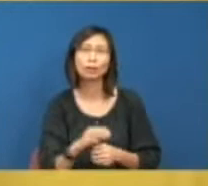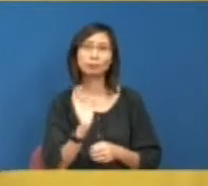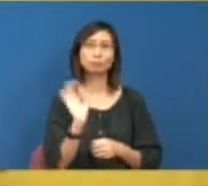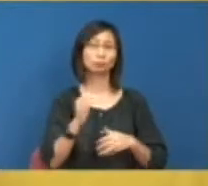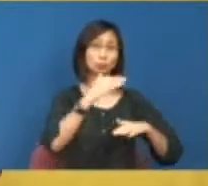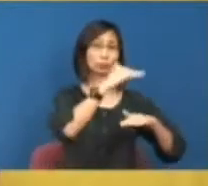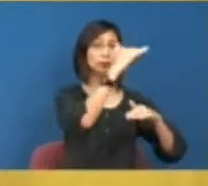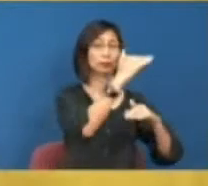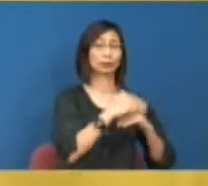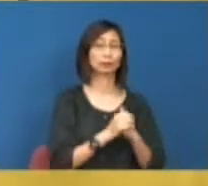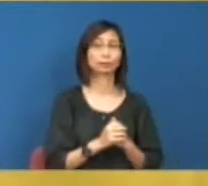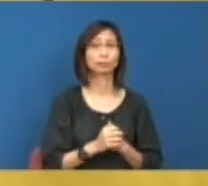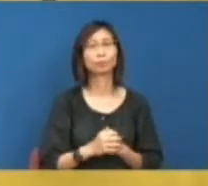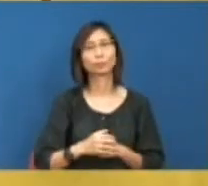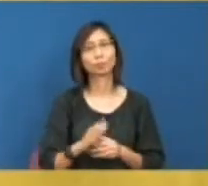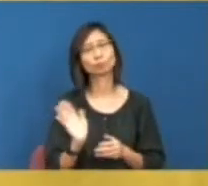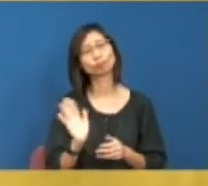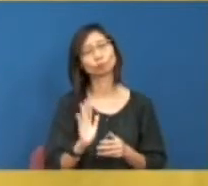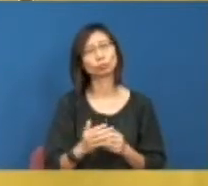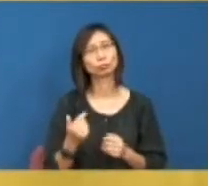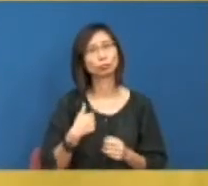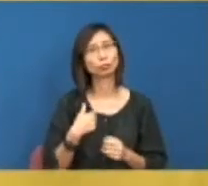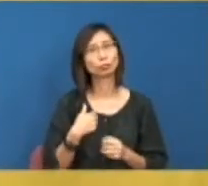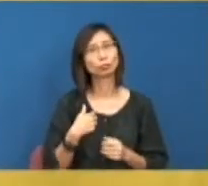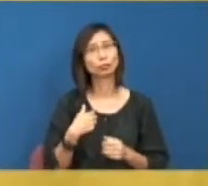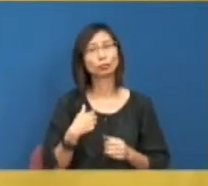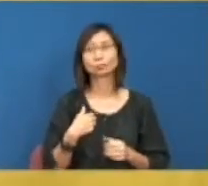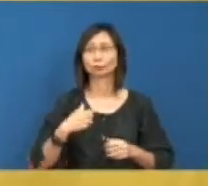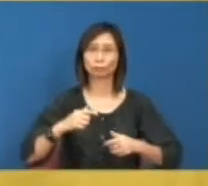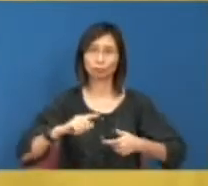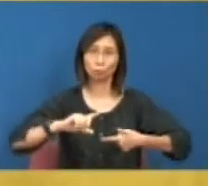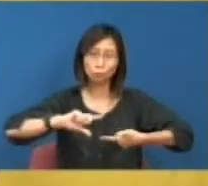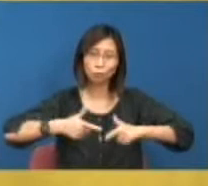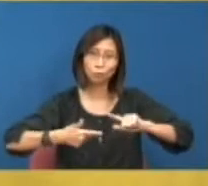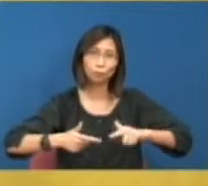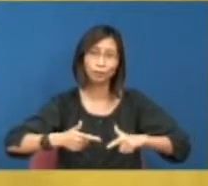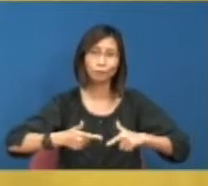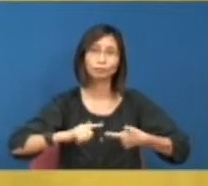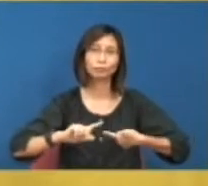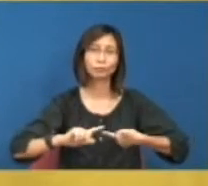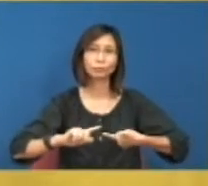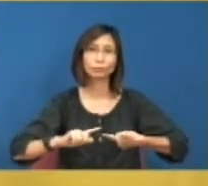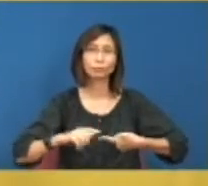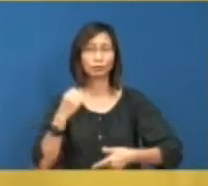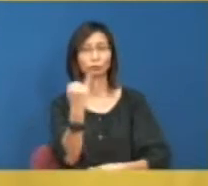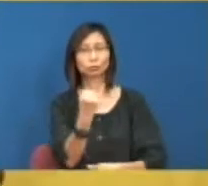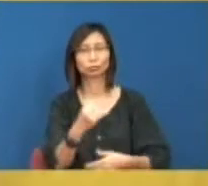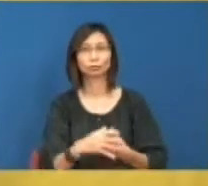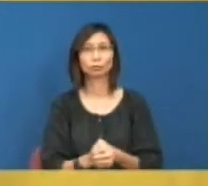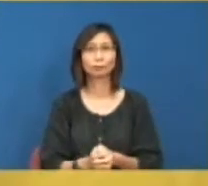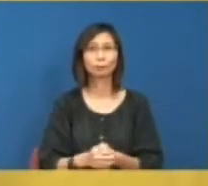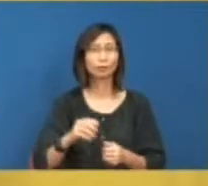但係唔係大部分。所以你將嗰日嘅方法就叫做階級鬥爭係錯嘅。第二就係話，你話要喺街